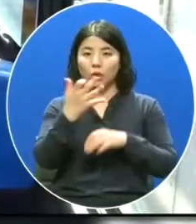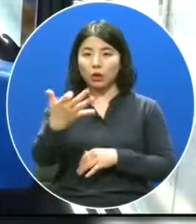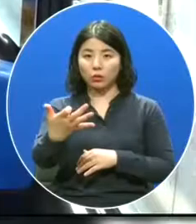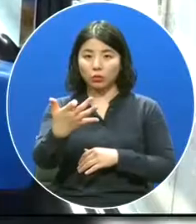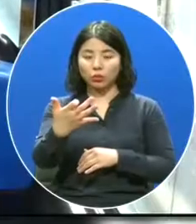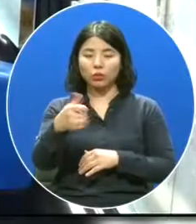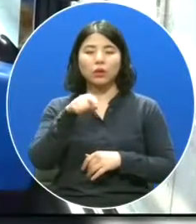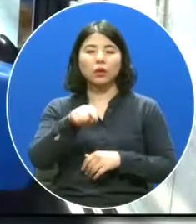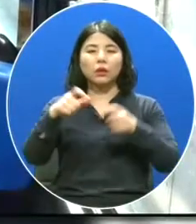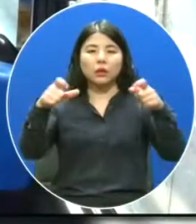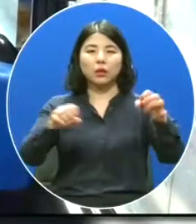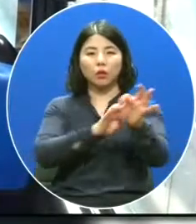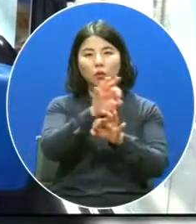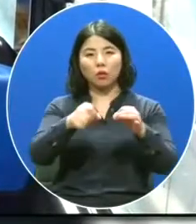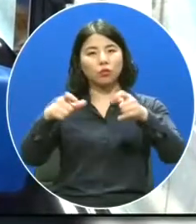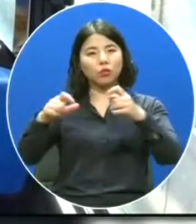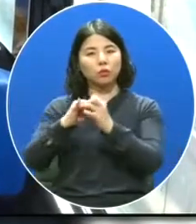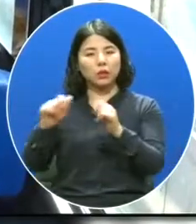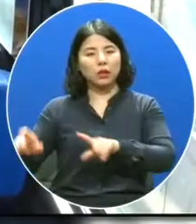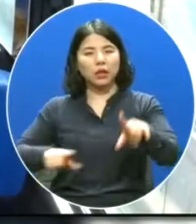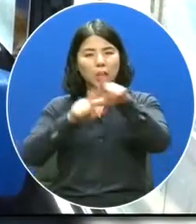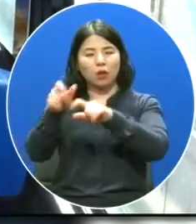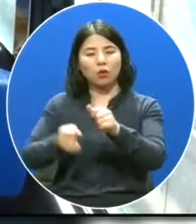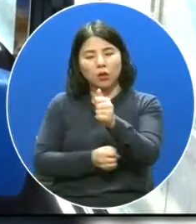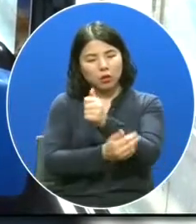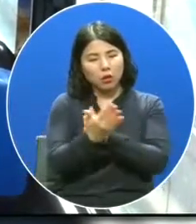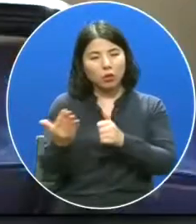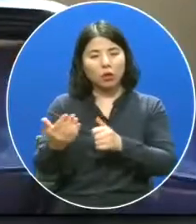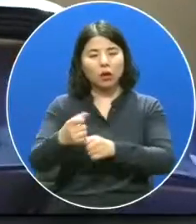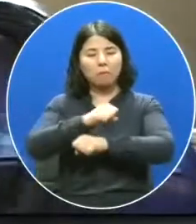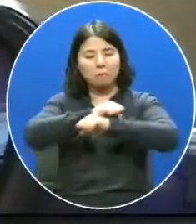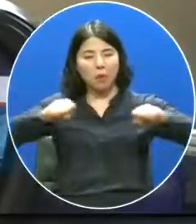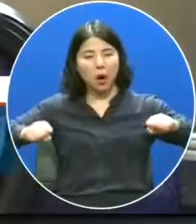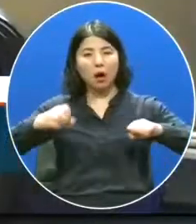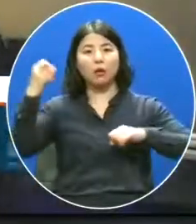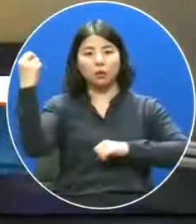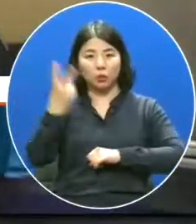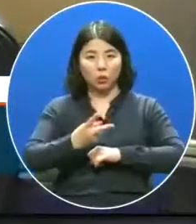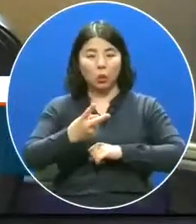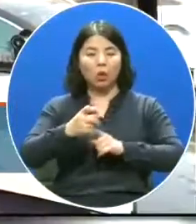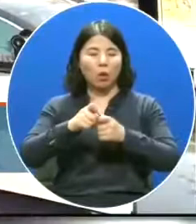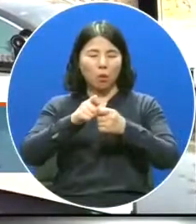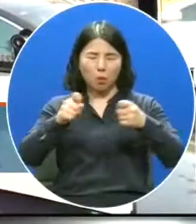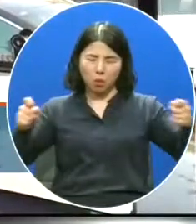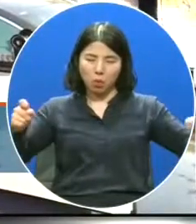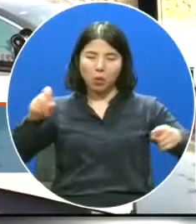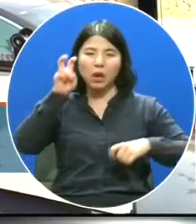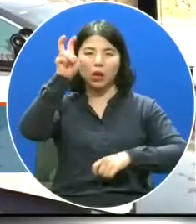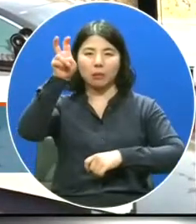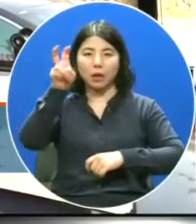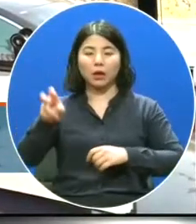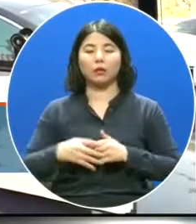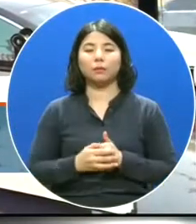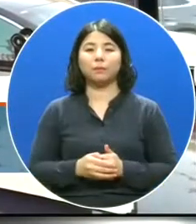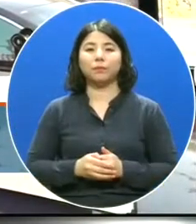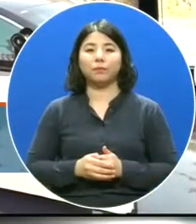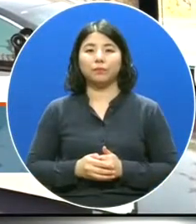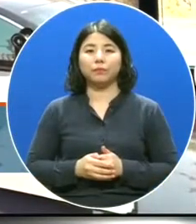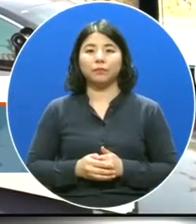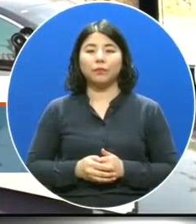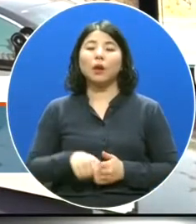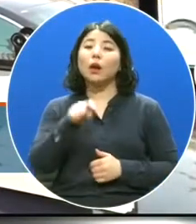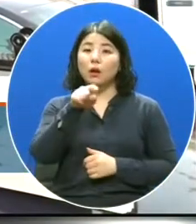코로나19 사태는 지역 경제와 주민 생활에 미치는 영향이 광범위할 뿐만 아니라 장기화될 조짐까지 보이고